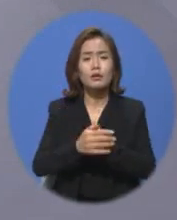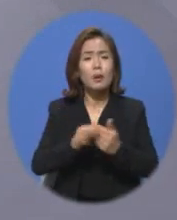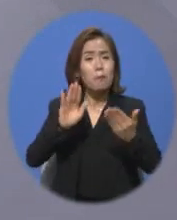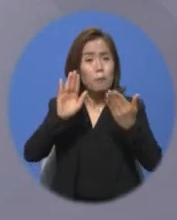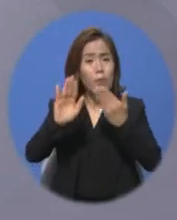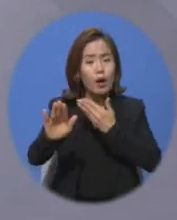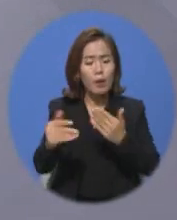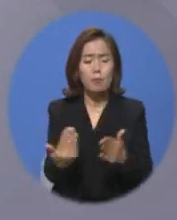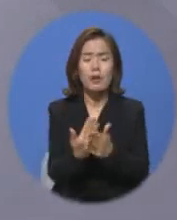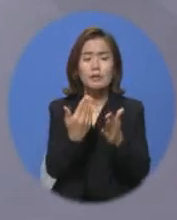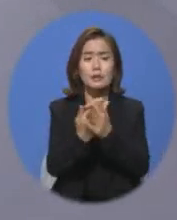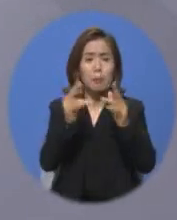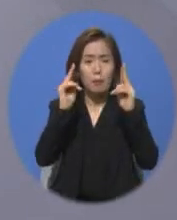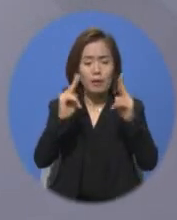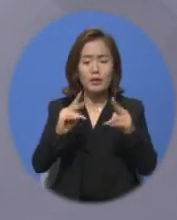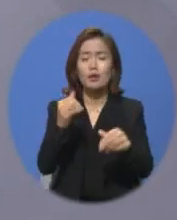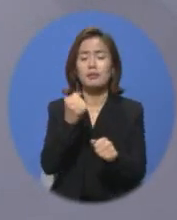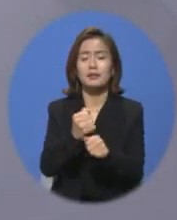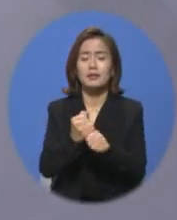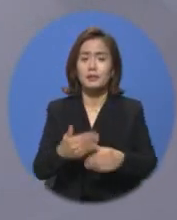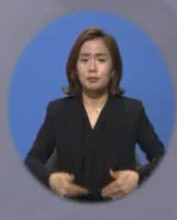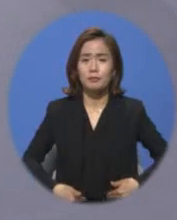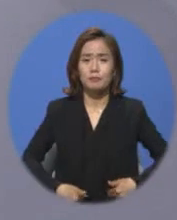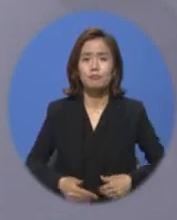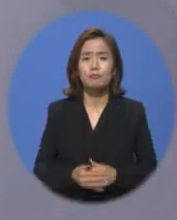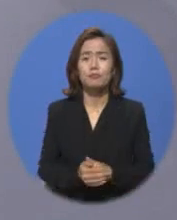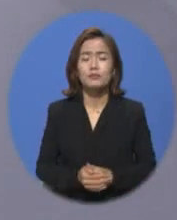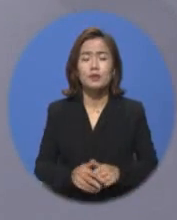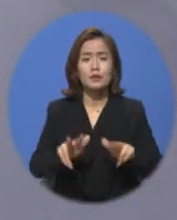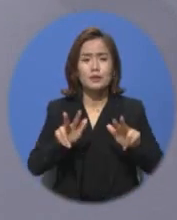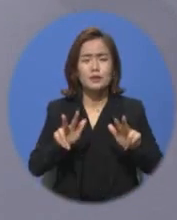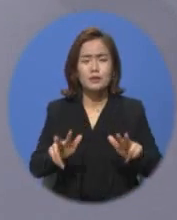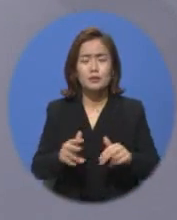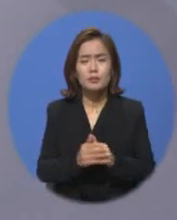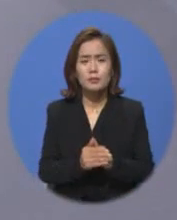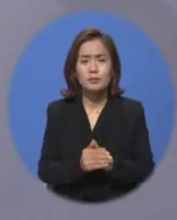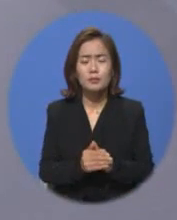100년을내다보는발전방향을설정해야합니다.